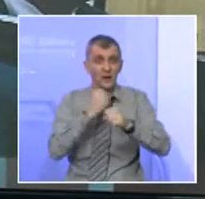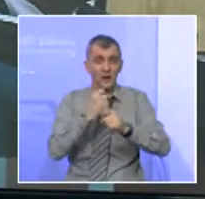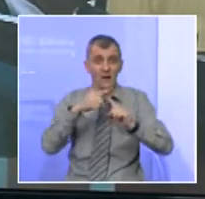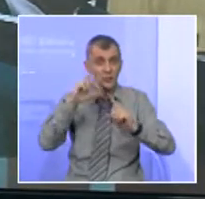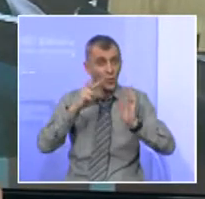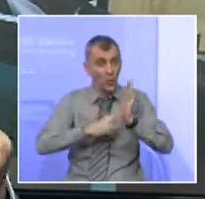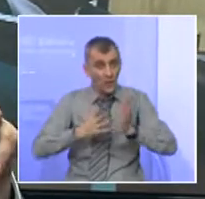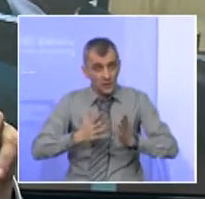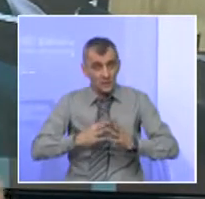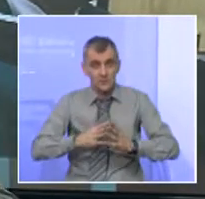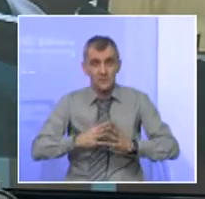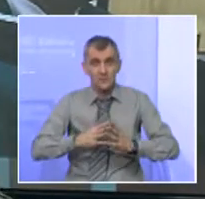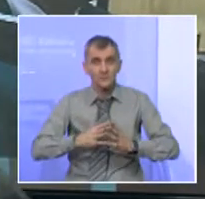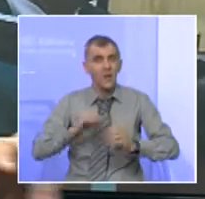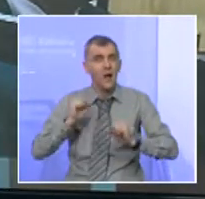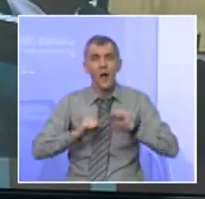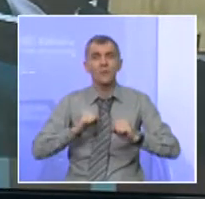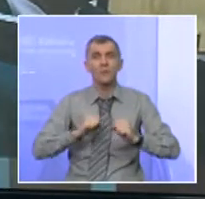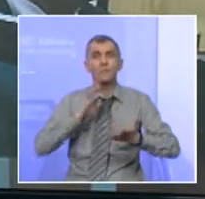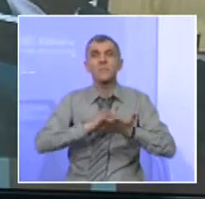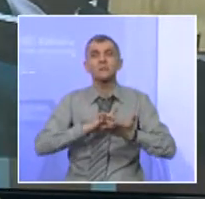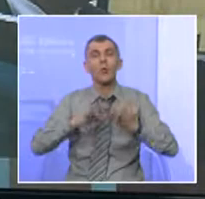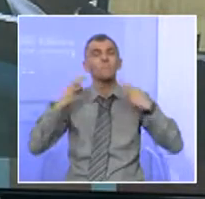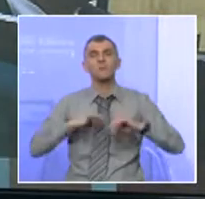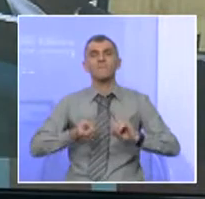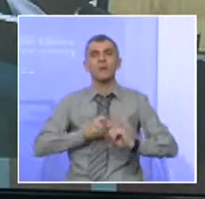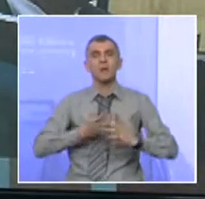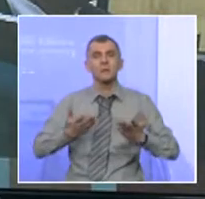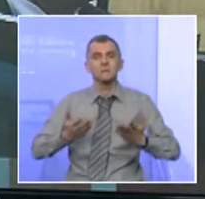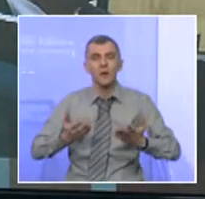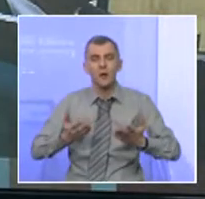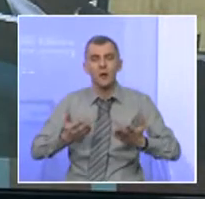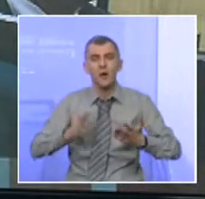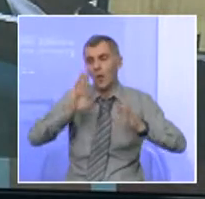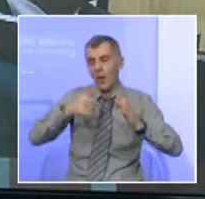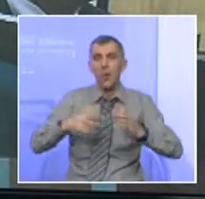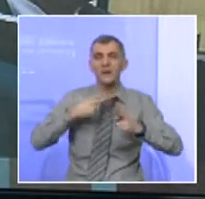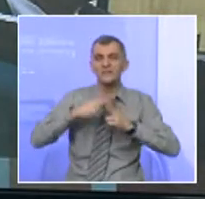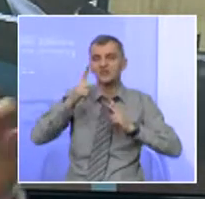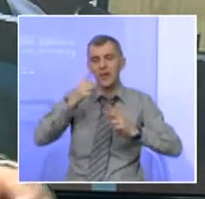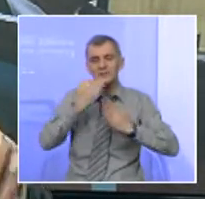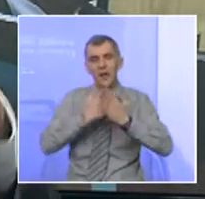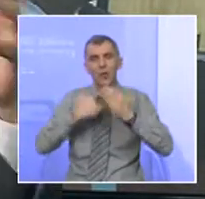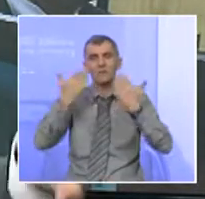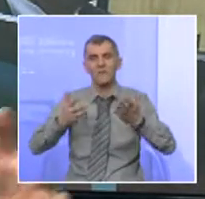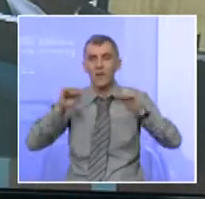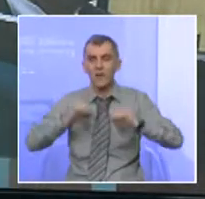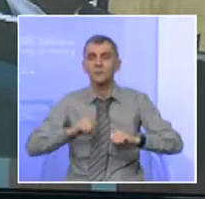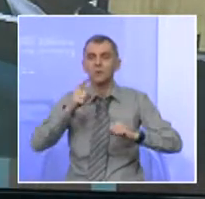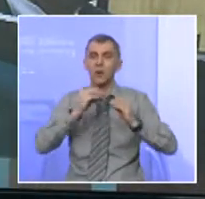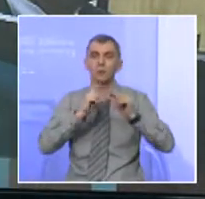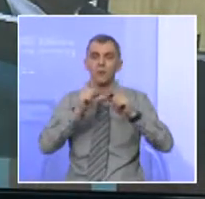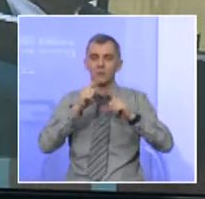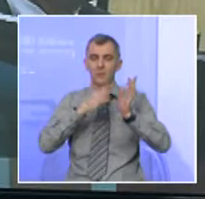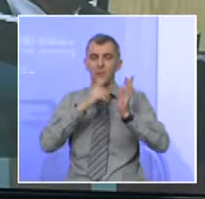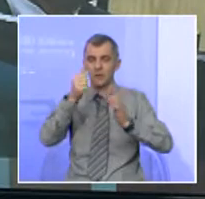prvobitni, kakva je pozicija predsjednika federacije u odnosu na izvršnu i zakonodavnu vlast, i to je nama gospodin Budimir